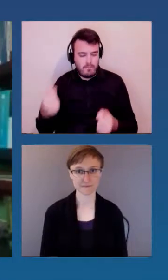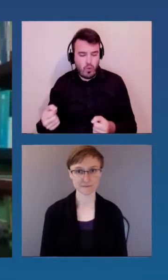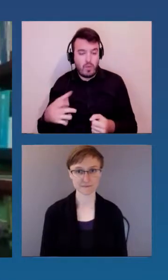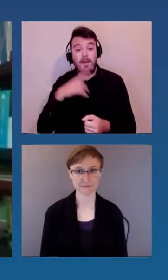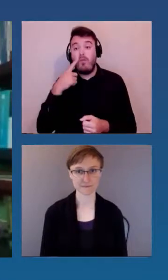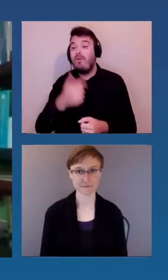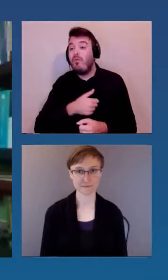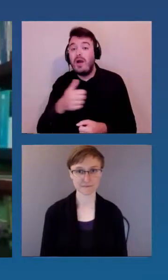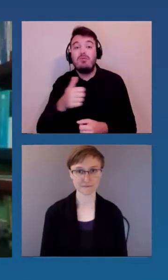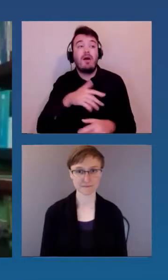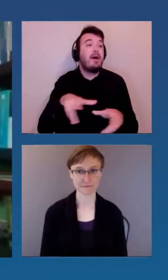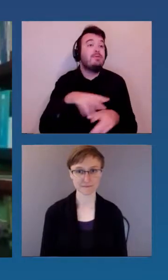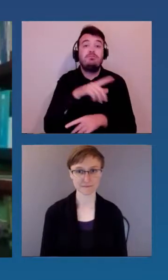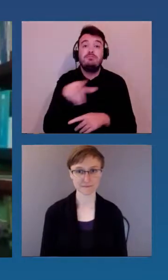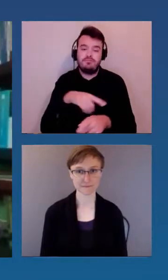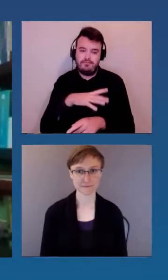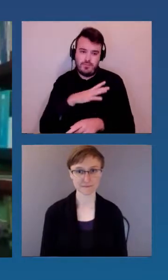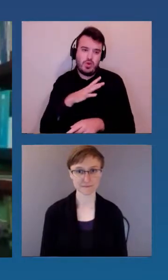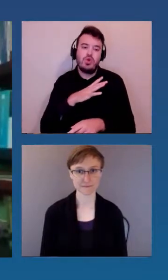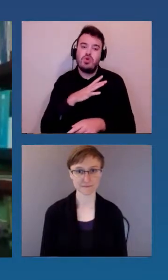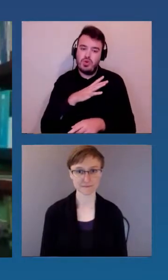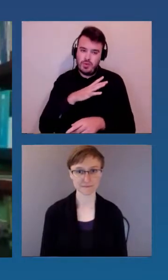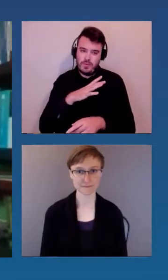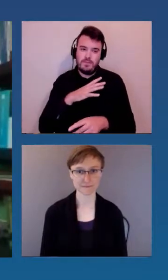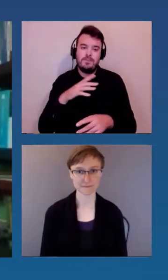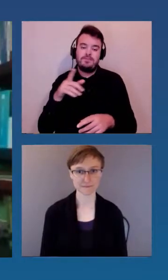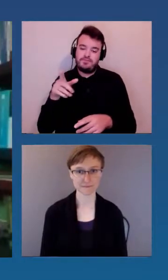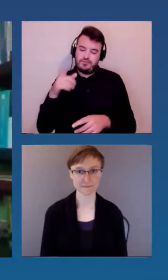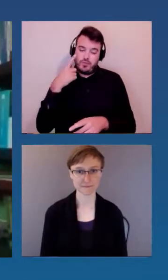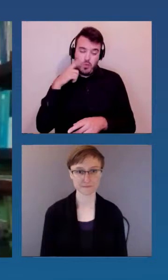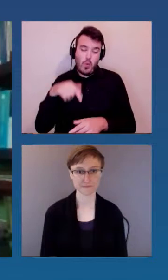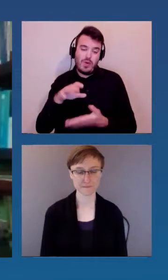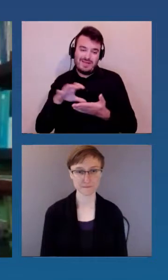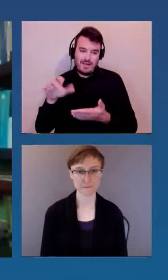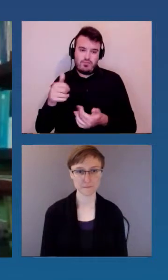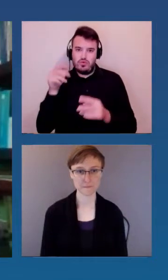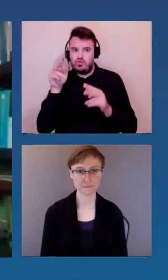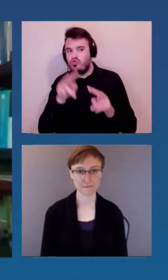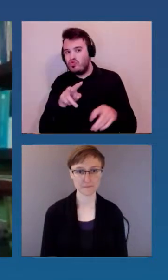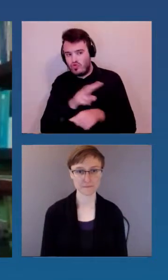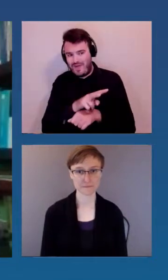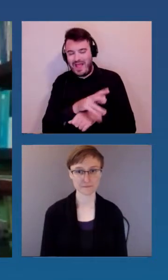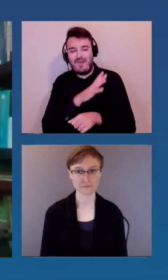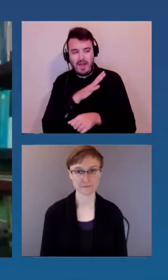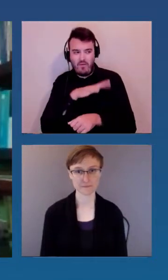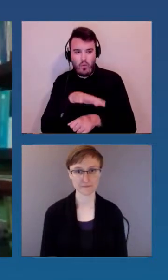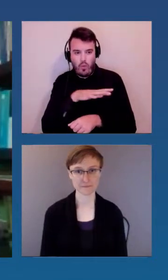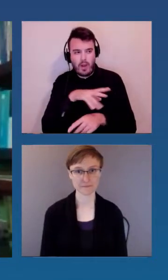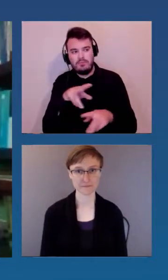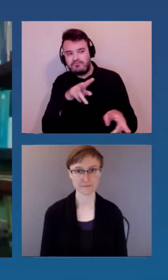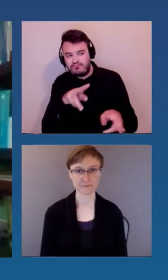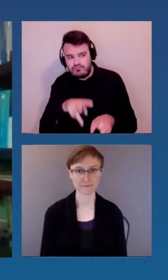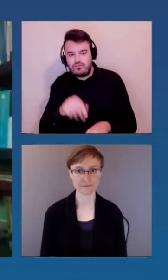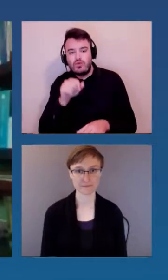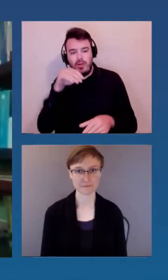là, dans les résidences? Je peux répondre en partie, mes collègues pourront compléter,